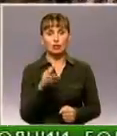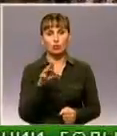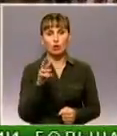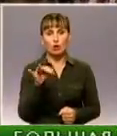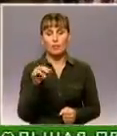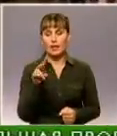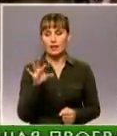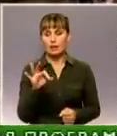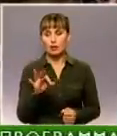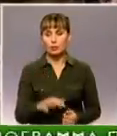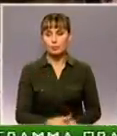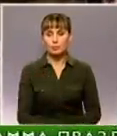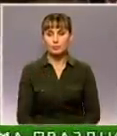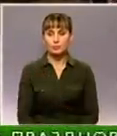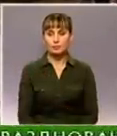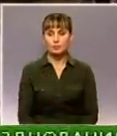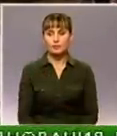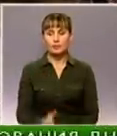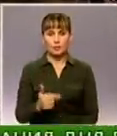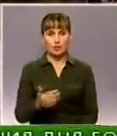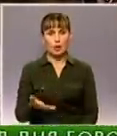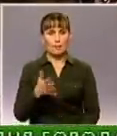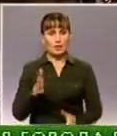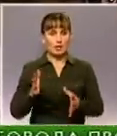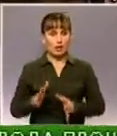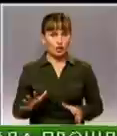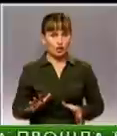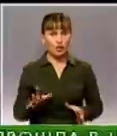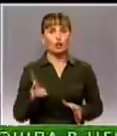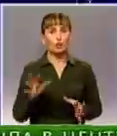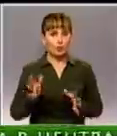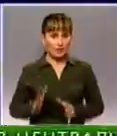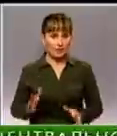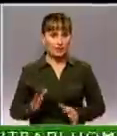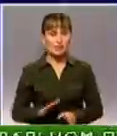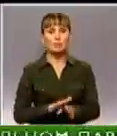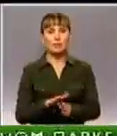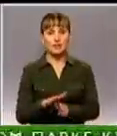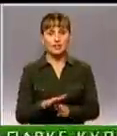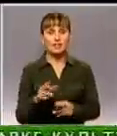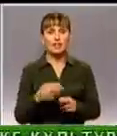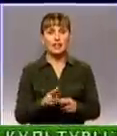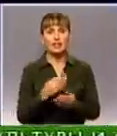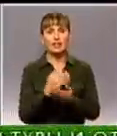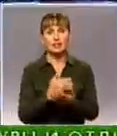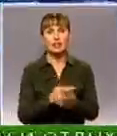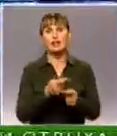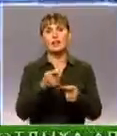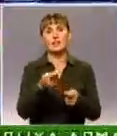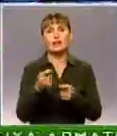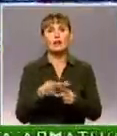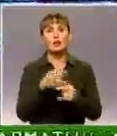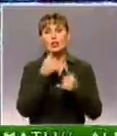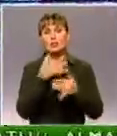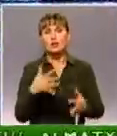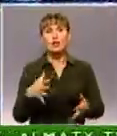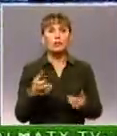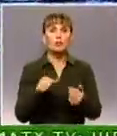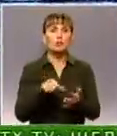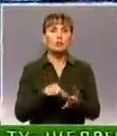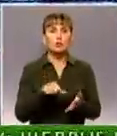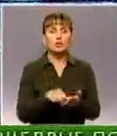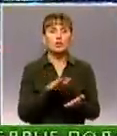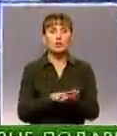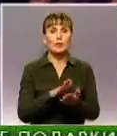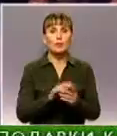Если честно, ну, конечно же, не ожидали, но надеялись. Исполнители с плотным графиком гастролей, которые не смогли принять участие в